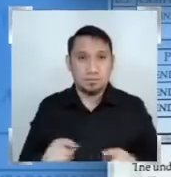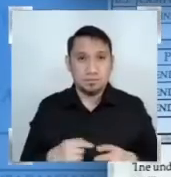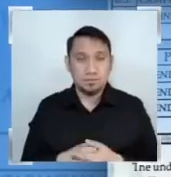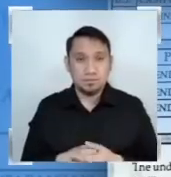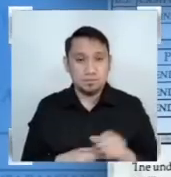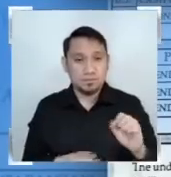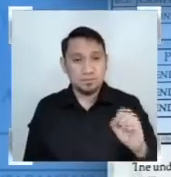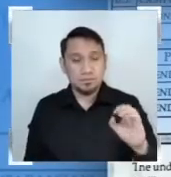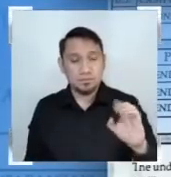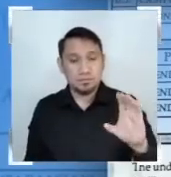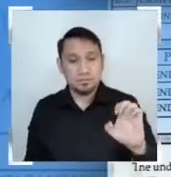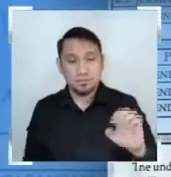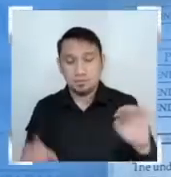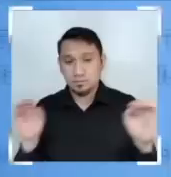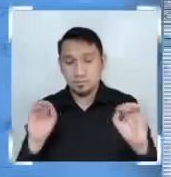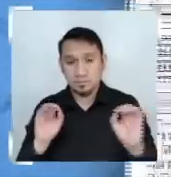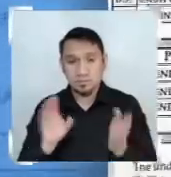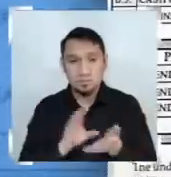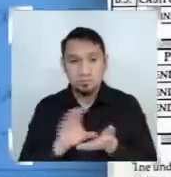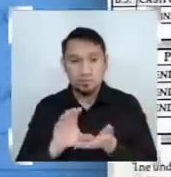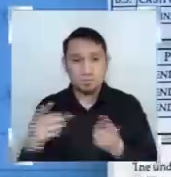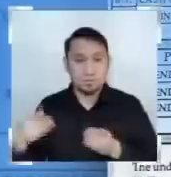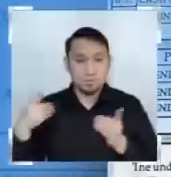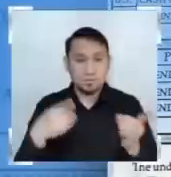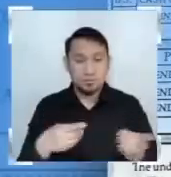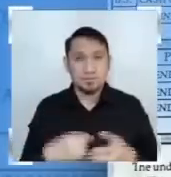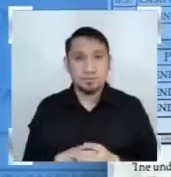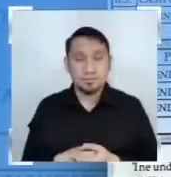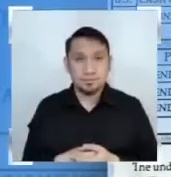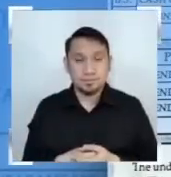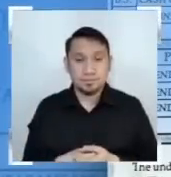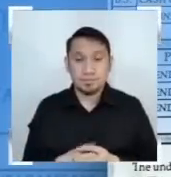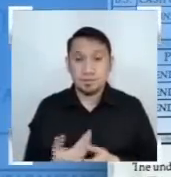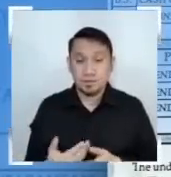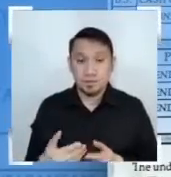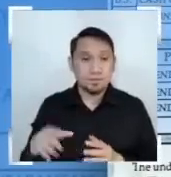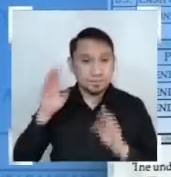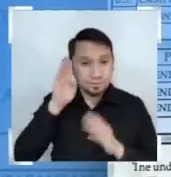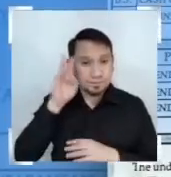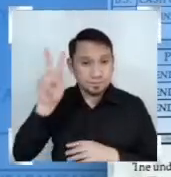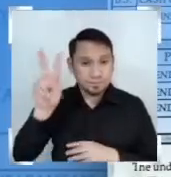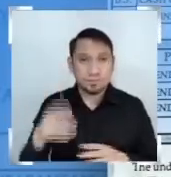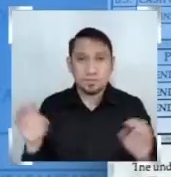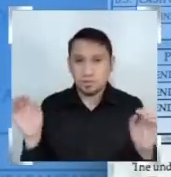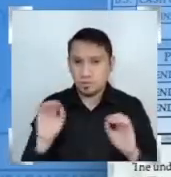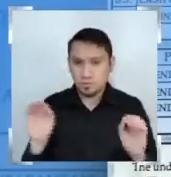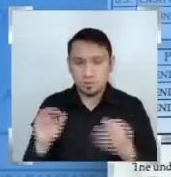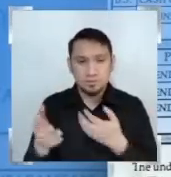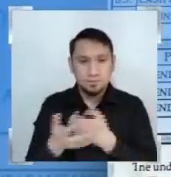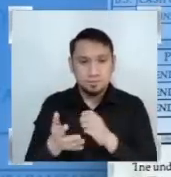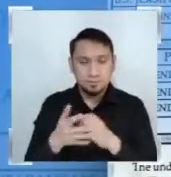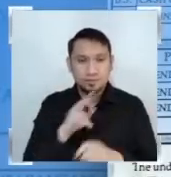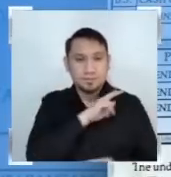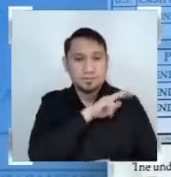siyang natanggap na cash donations. Gaya ng kanyang running mate na si President-elect Bongbong Marcos, wala rin ginastos na personal